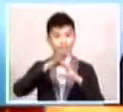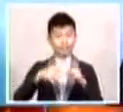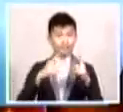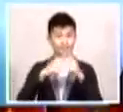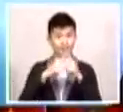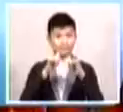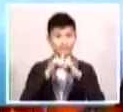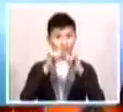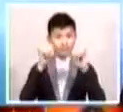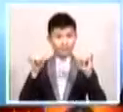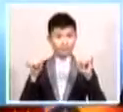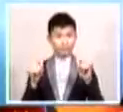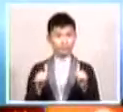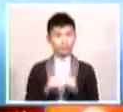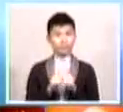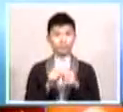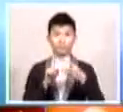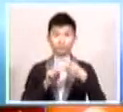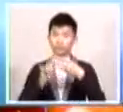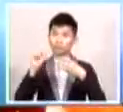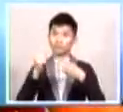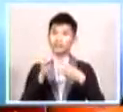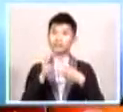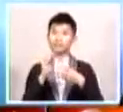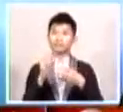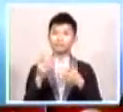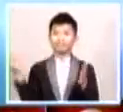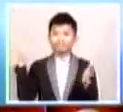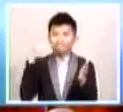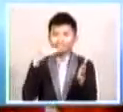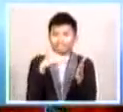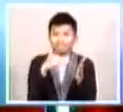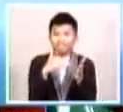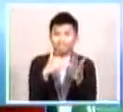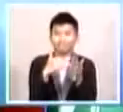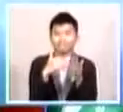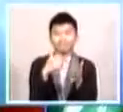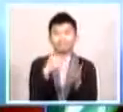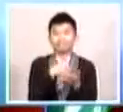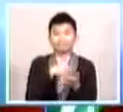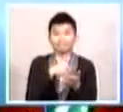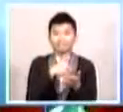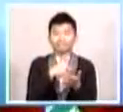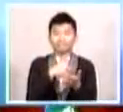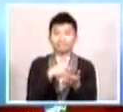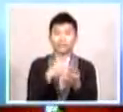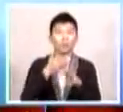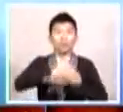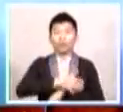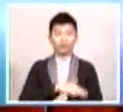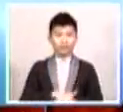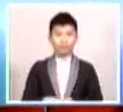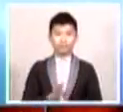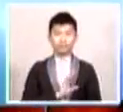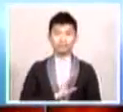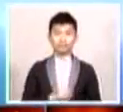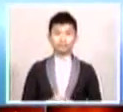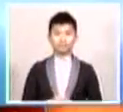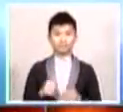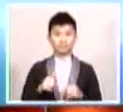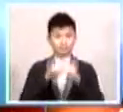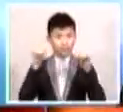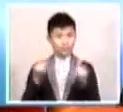义已经是夕阳西下的感情和力量。尽管余晖灿烂，毕竟很快就会过去，民族